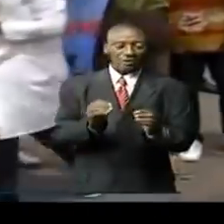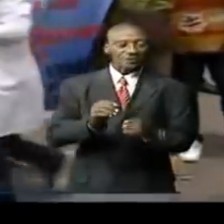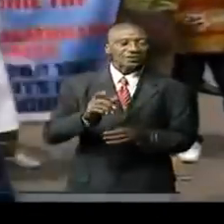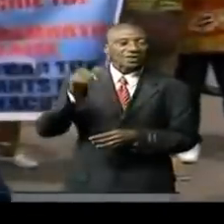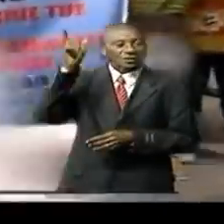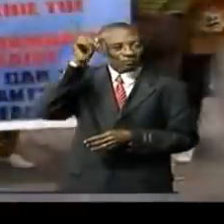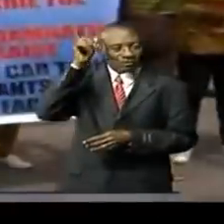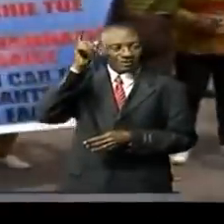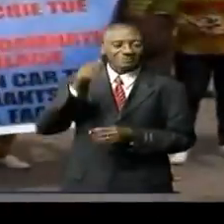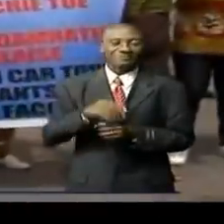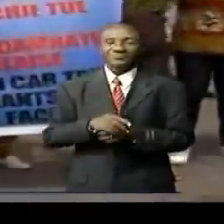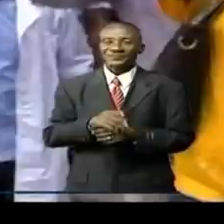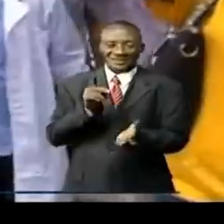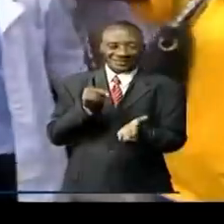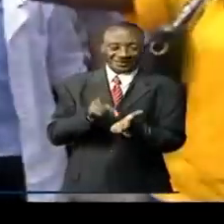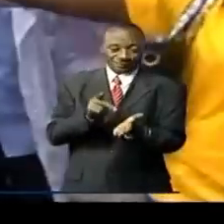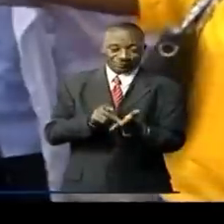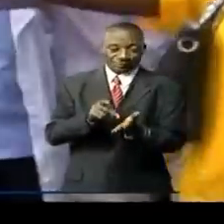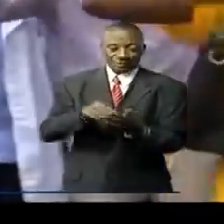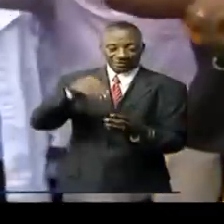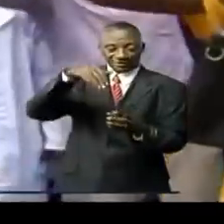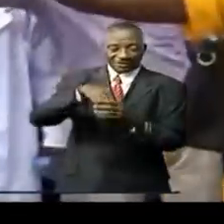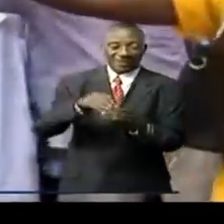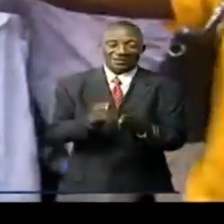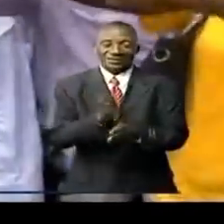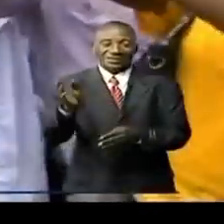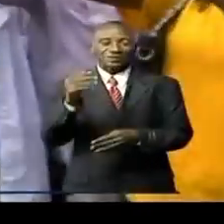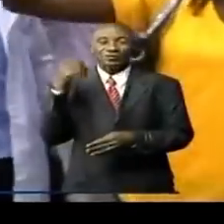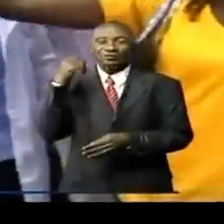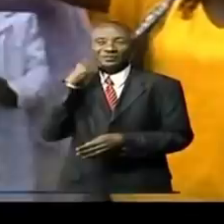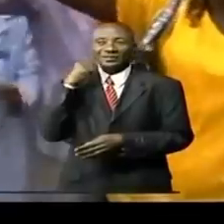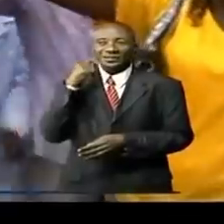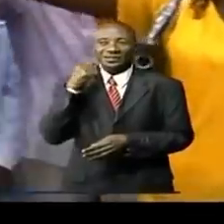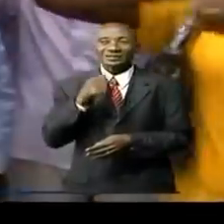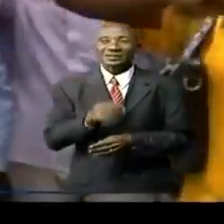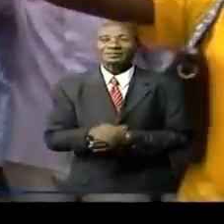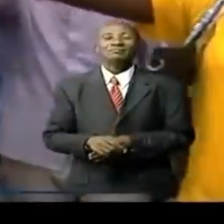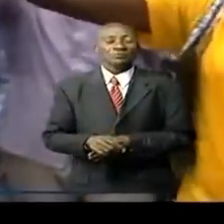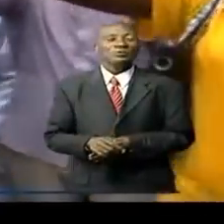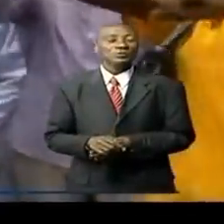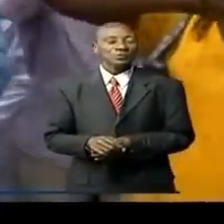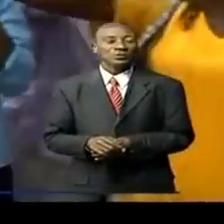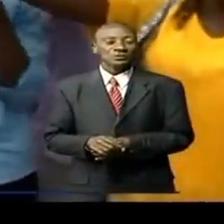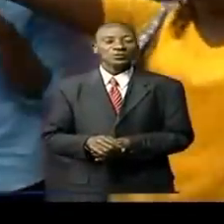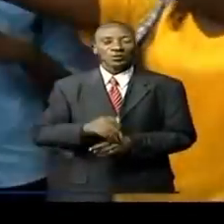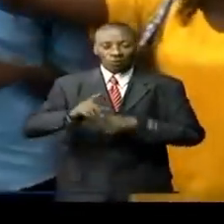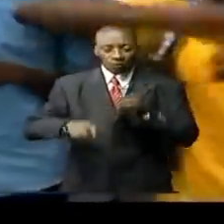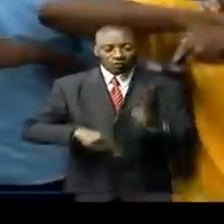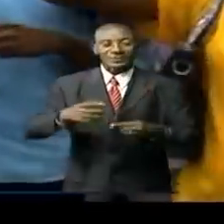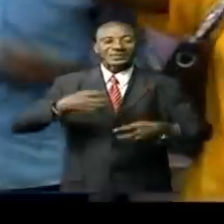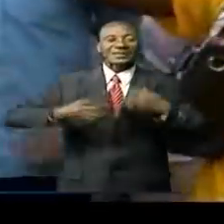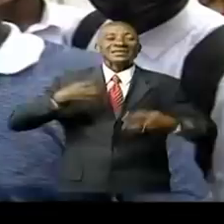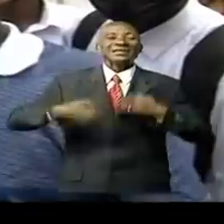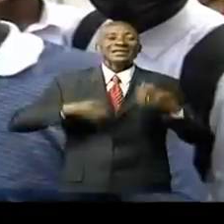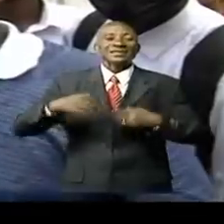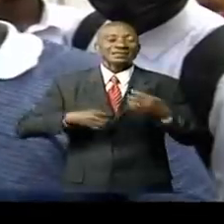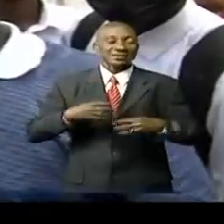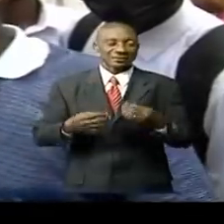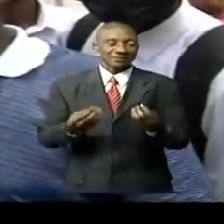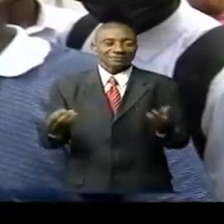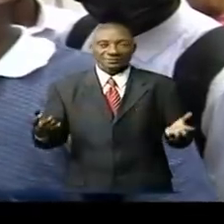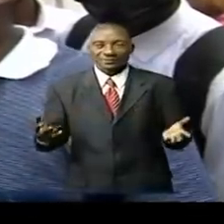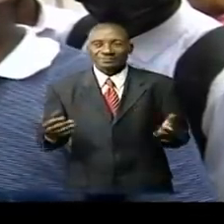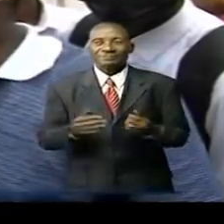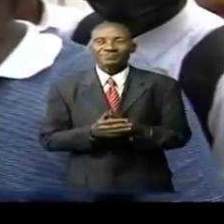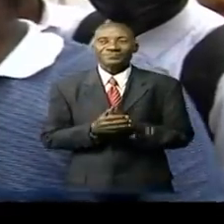des instituts non viables devront passer un nouveau test de connaissances avant de se livrer à cet exercice. C'est